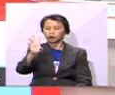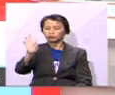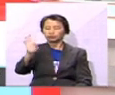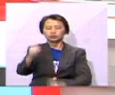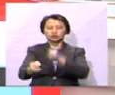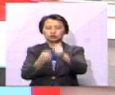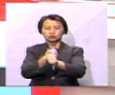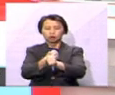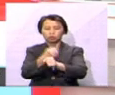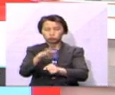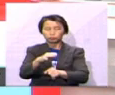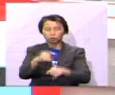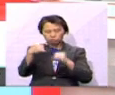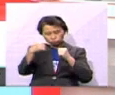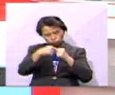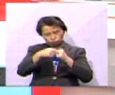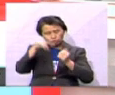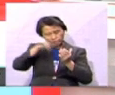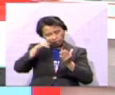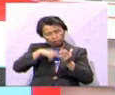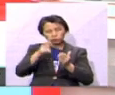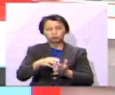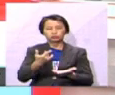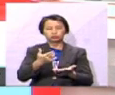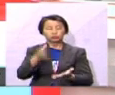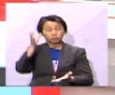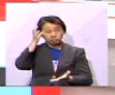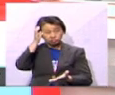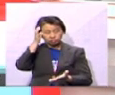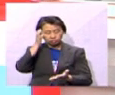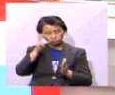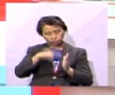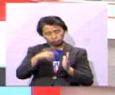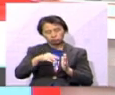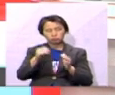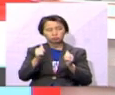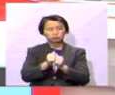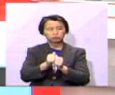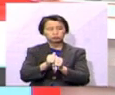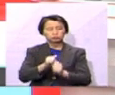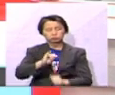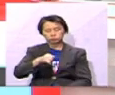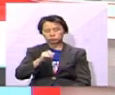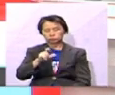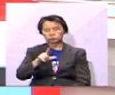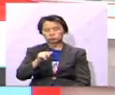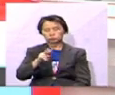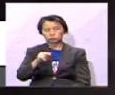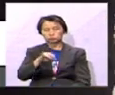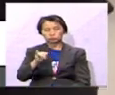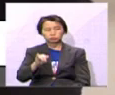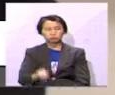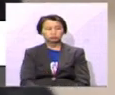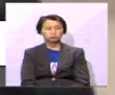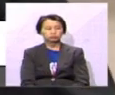tahun selepas pertuduhan dibacakan jurubahasa di hadapan Hakim Jailani Rahman.